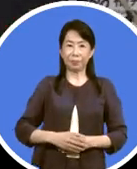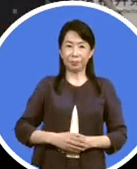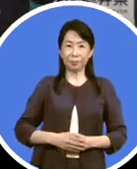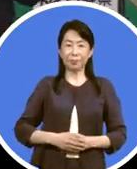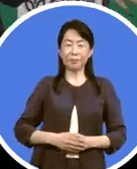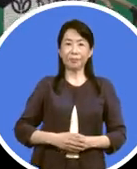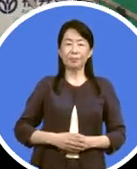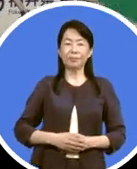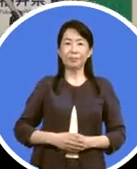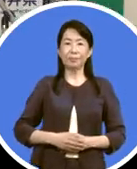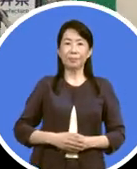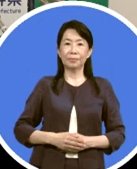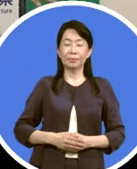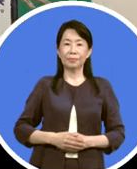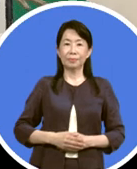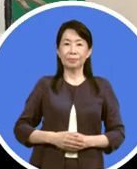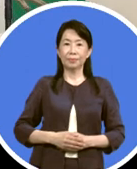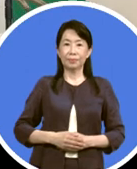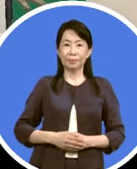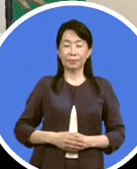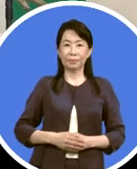ているわけでございます